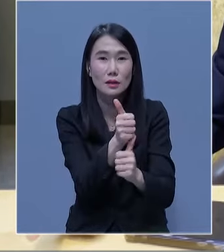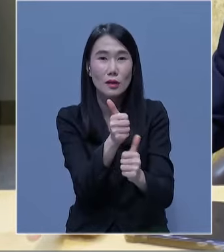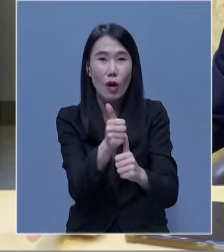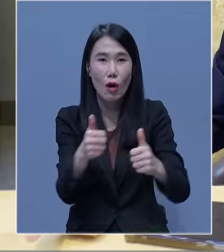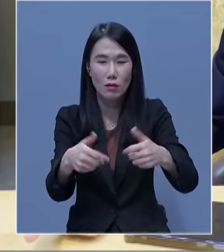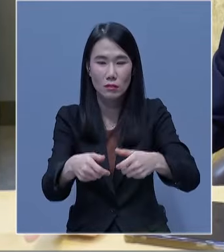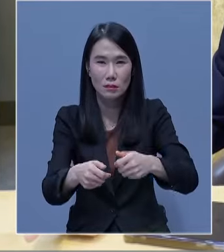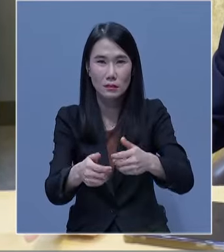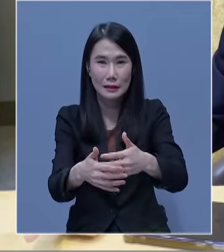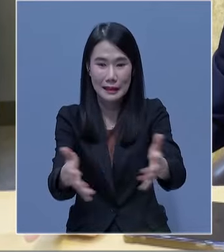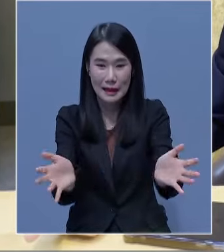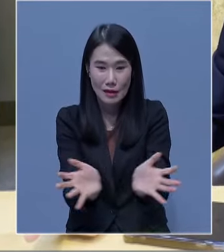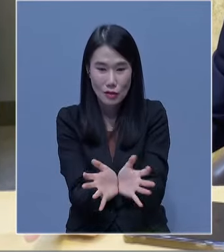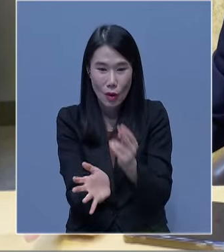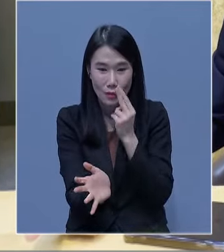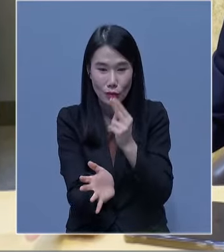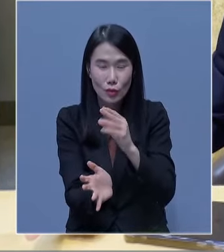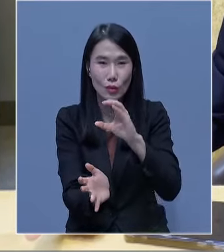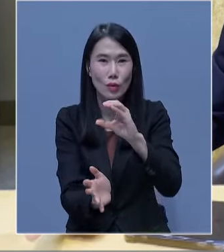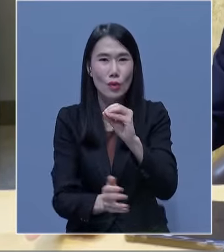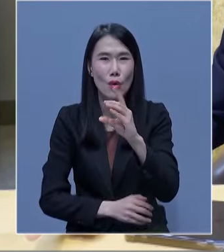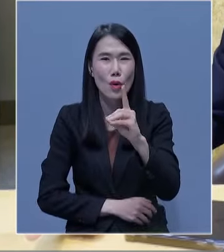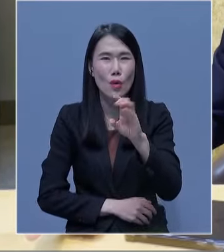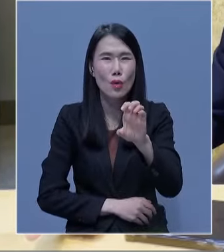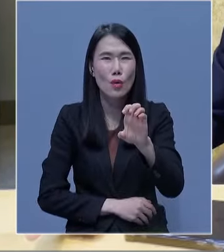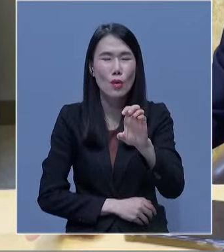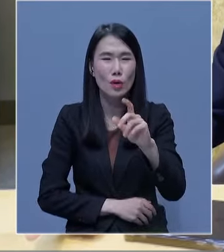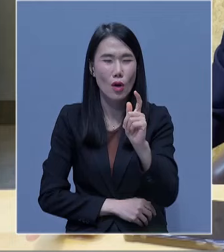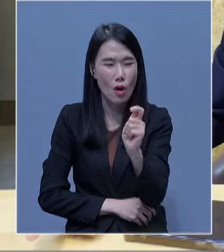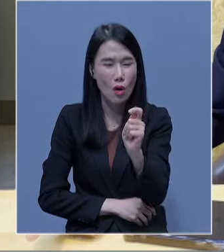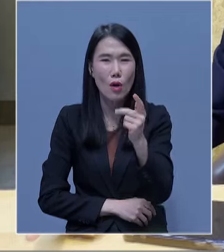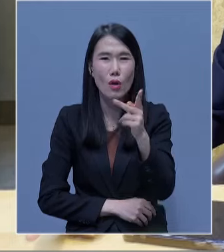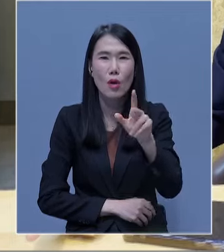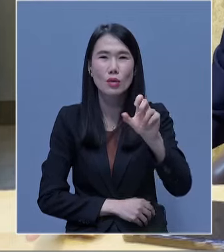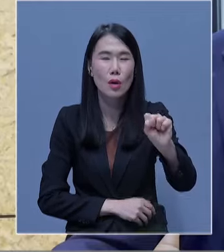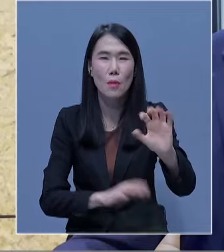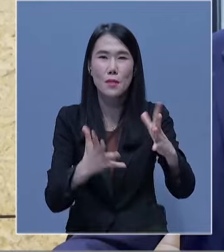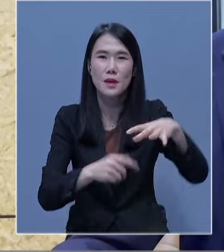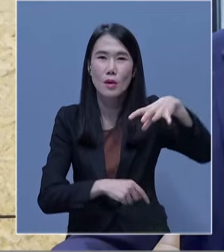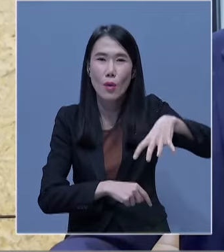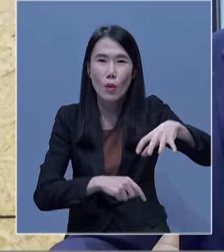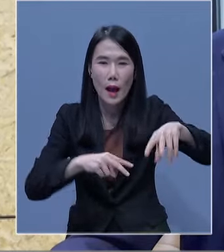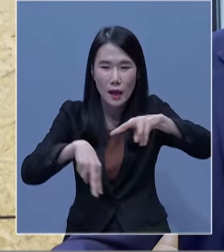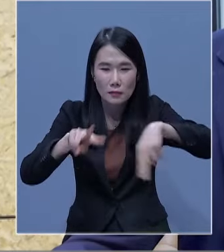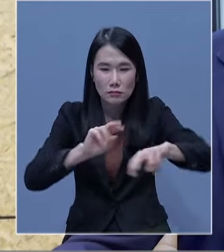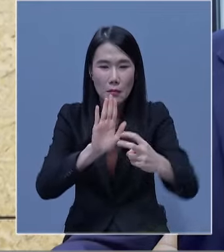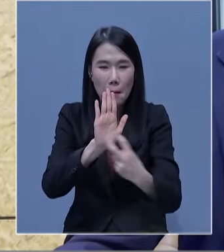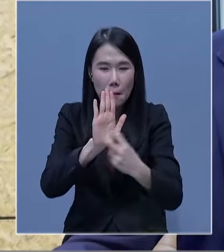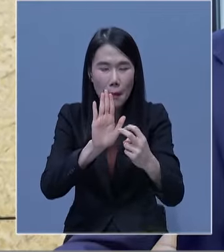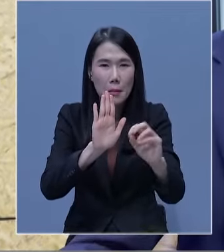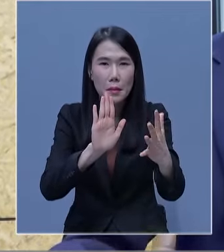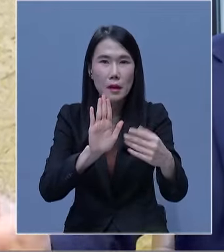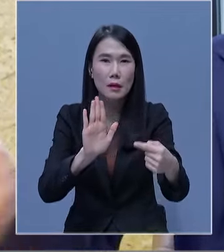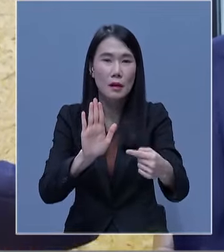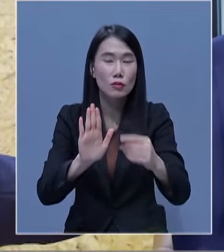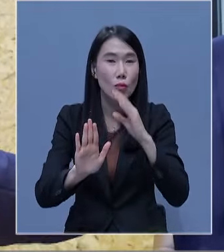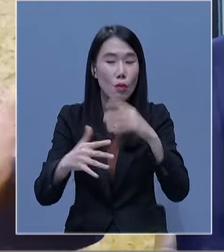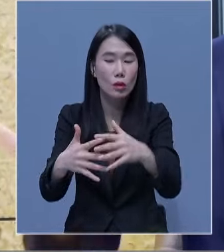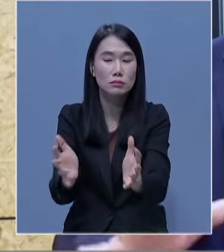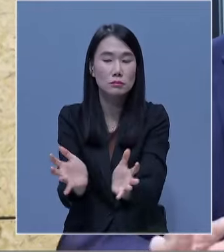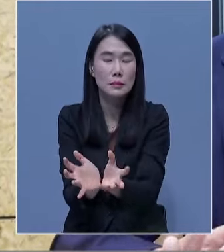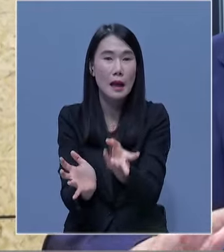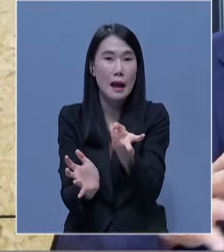สอบมันไม่มีโค้ดอคสหรือว่าองค์การคลังสินค้า ครับ ซึ่งถ้าเป็นข้าวโครงการ